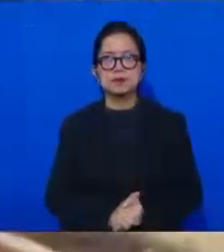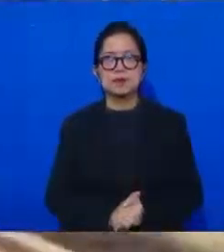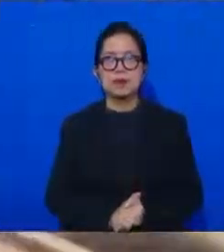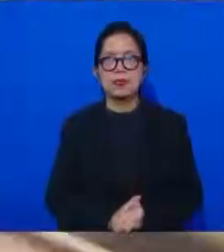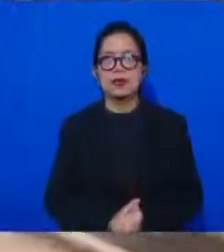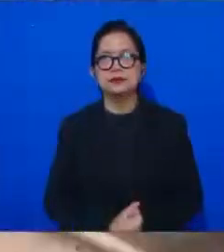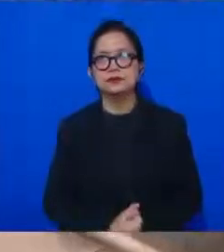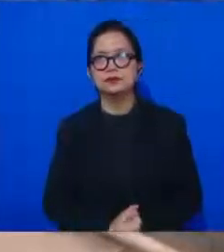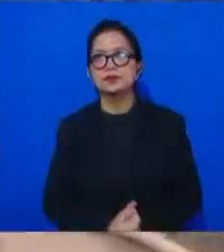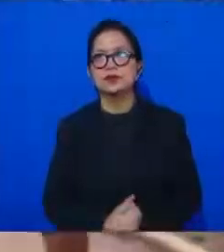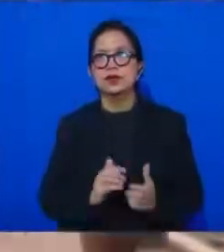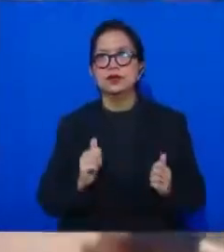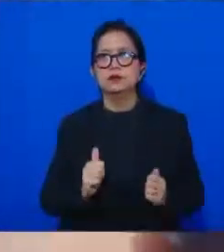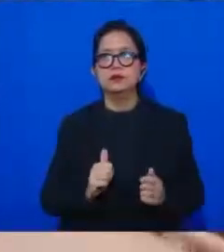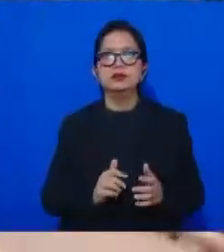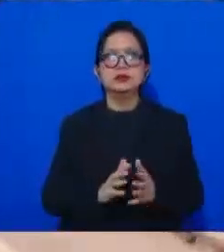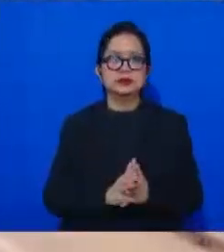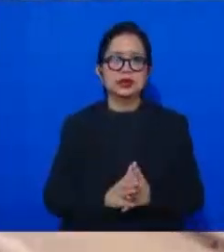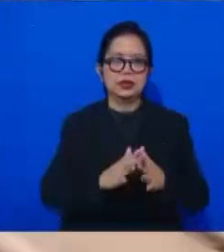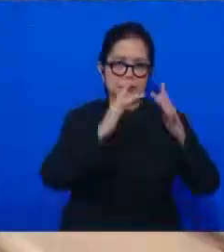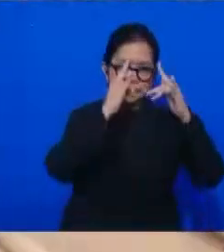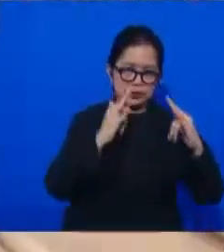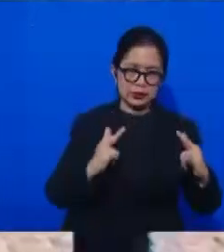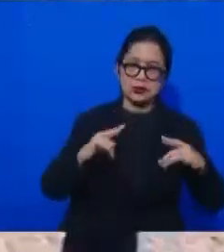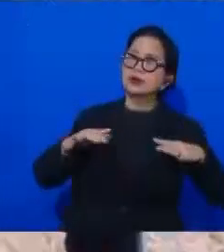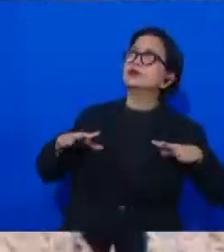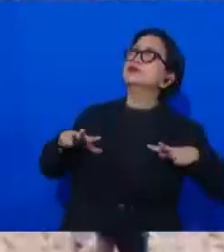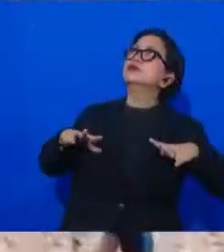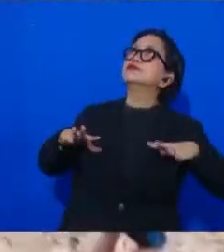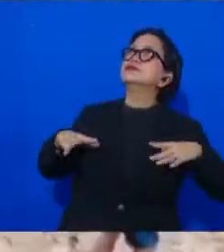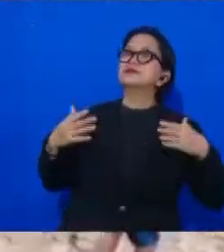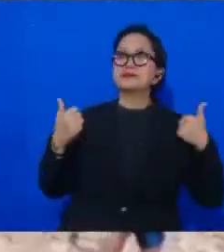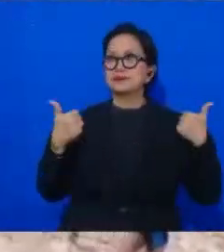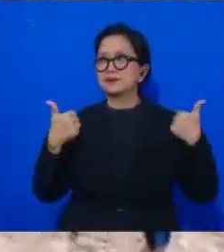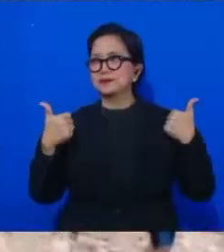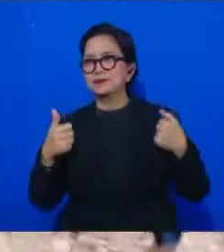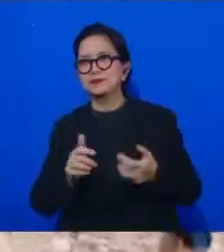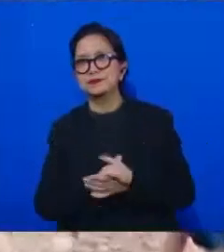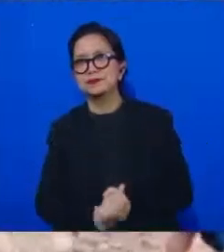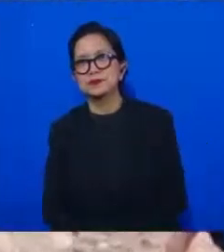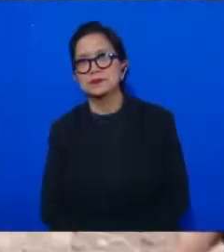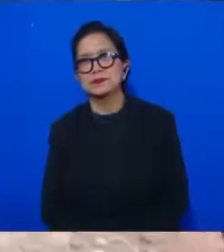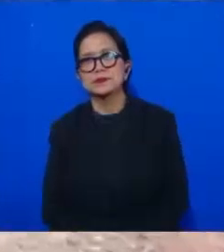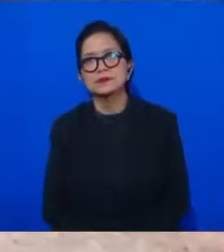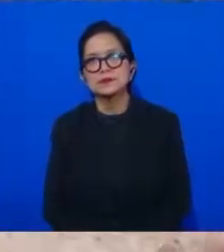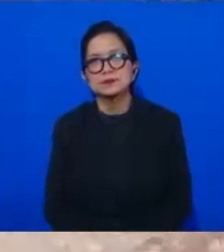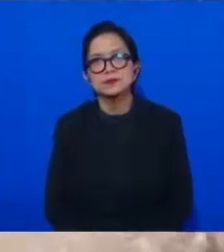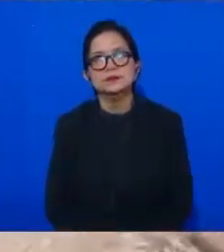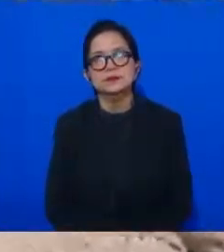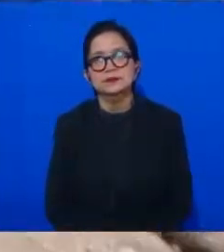untuk istirahat dan bersantai sambil menikmati keindahan alam. Sugianto, Andi Surahman, Lampung.